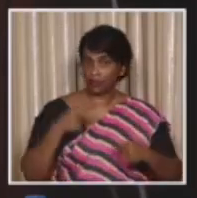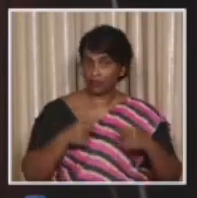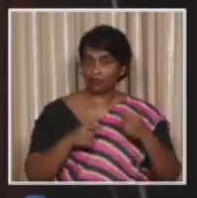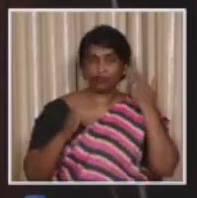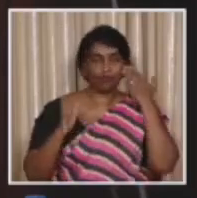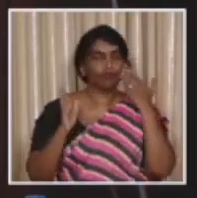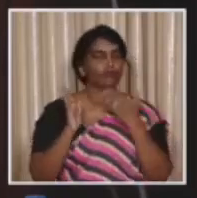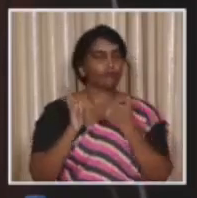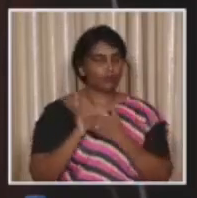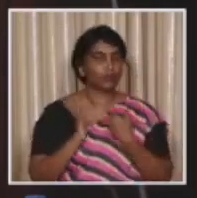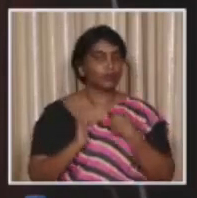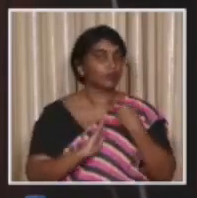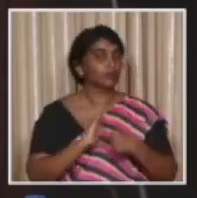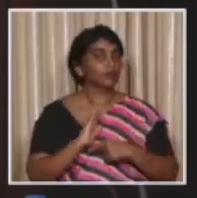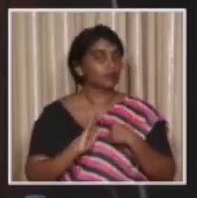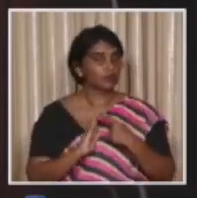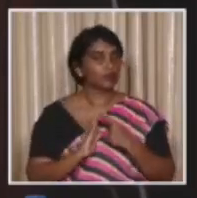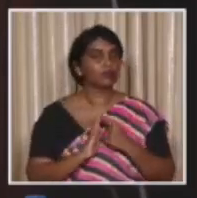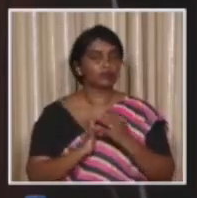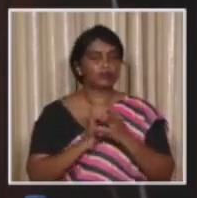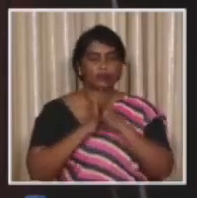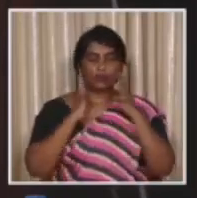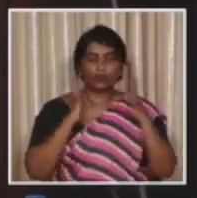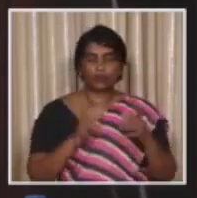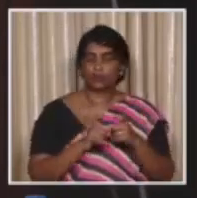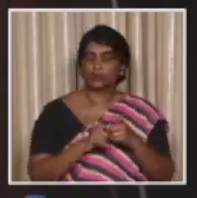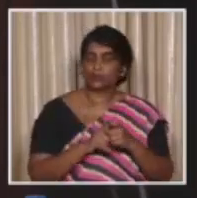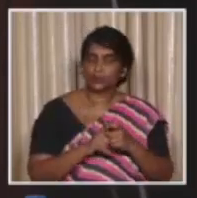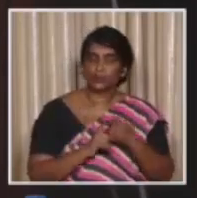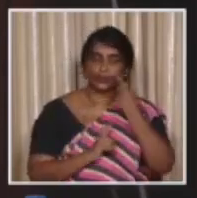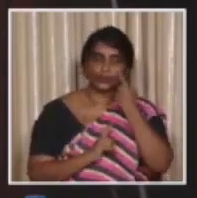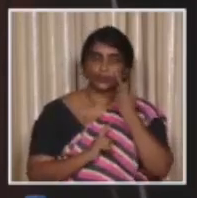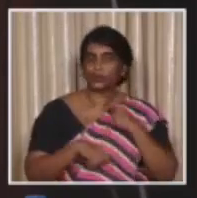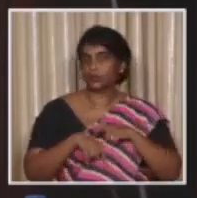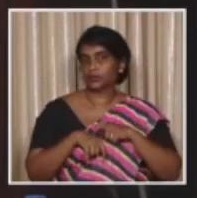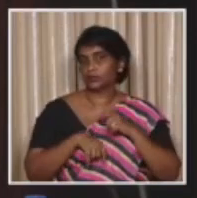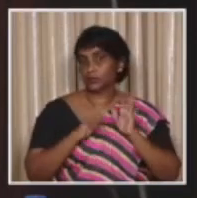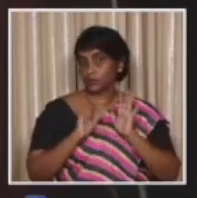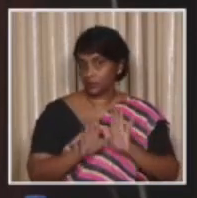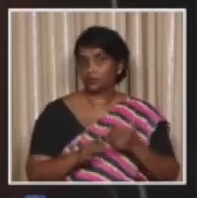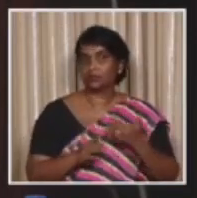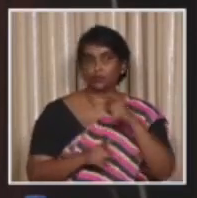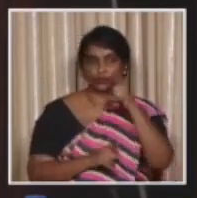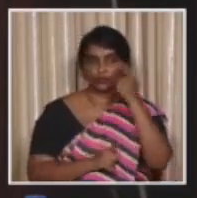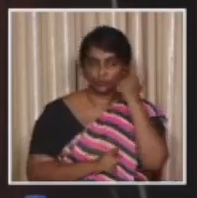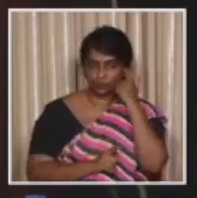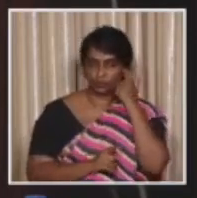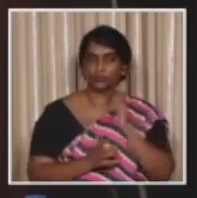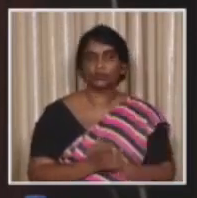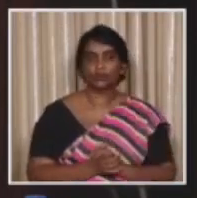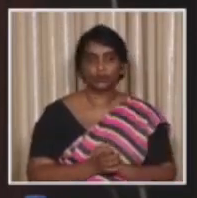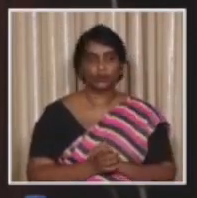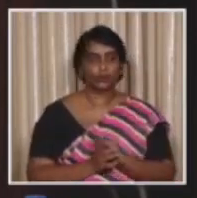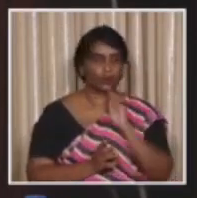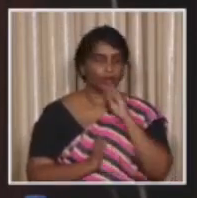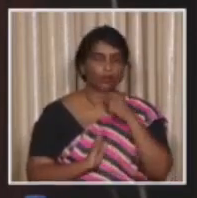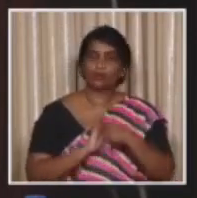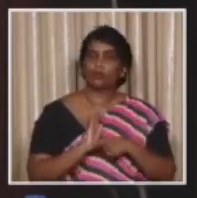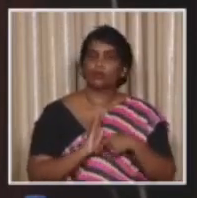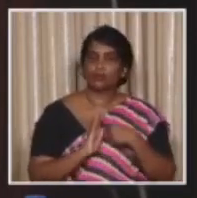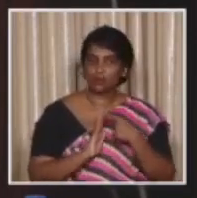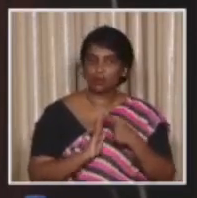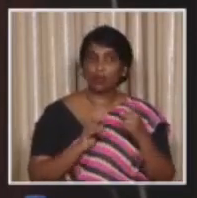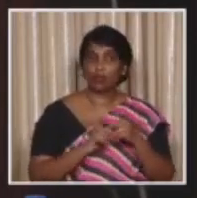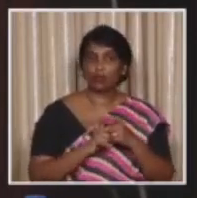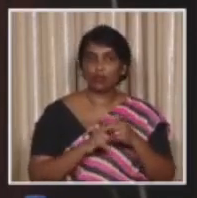පාදක වෙන්නේ අපේ රට අන්තශෝචනීය තත්ත්වයක තියෙන වෙලාව කියන කාරණාව ඔබතුමිය හොඳින්ම දන්නවා එකපසකින් මේ රටේ